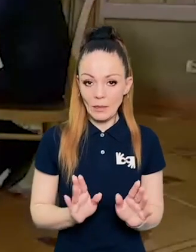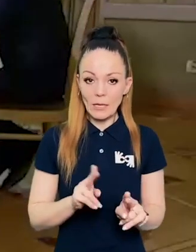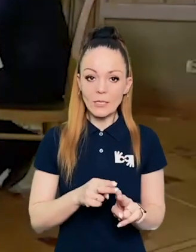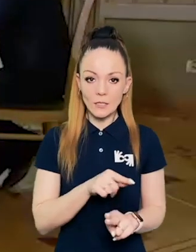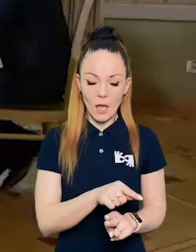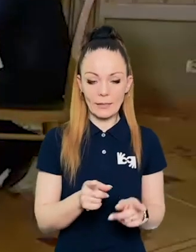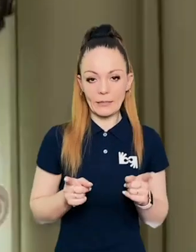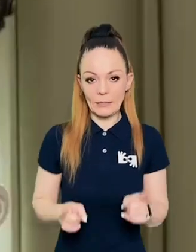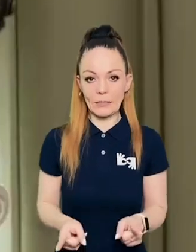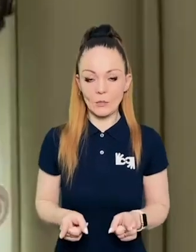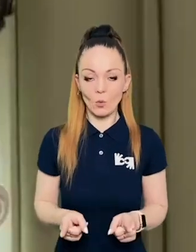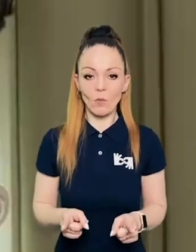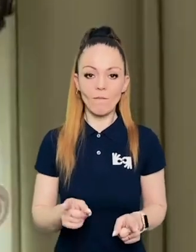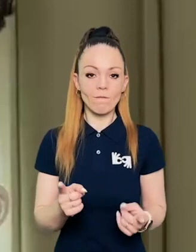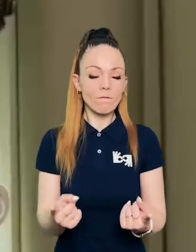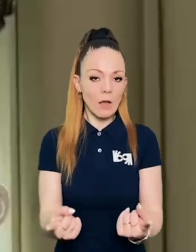тощо.